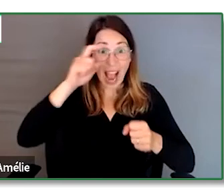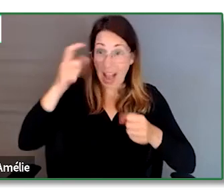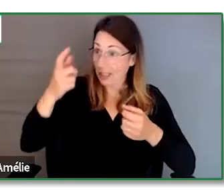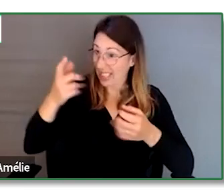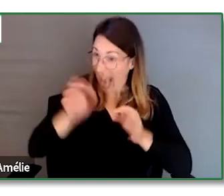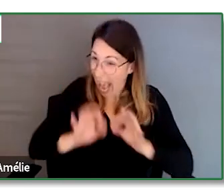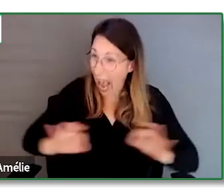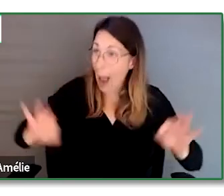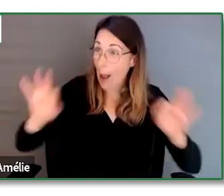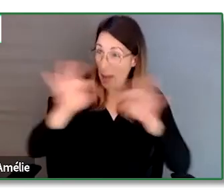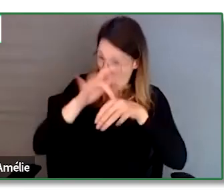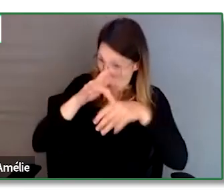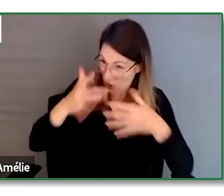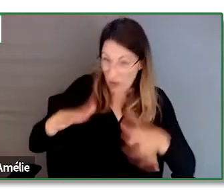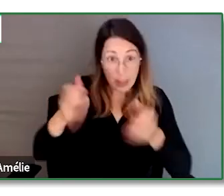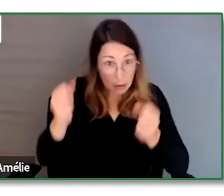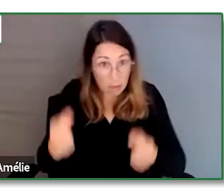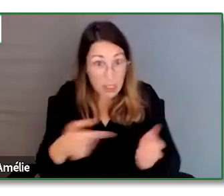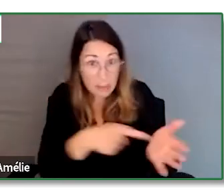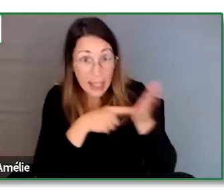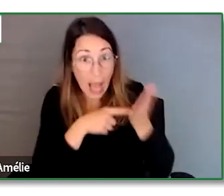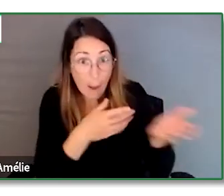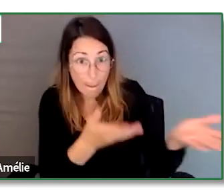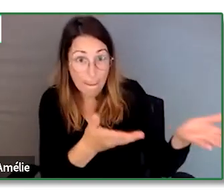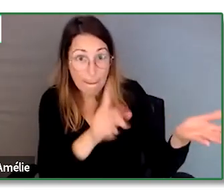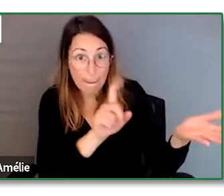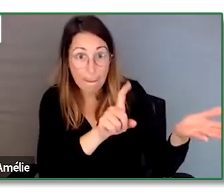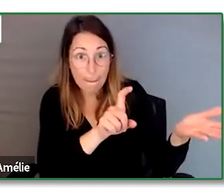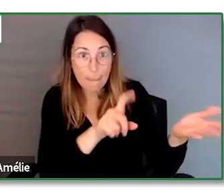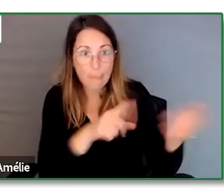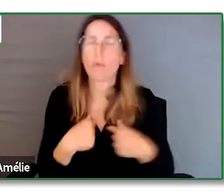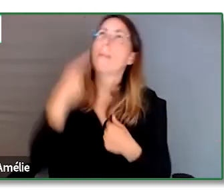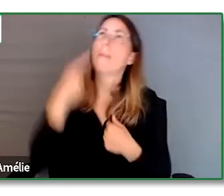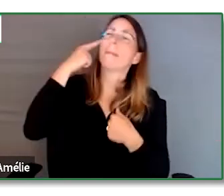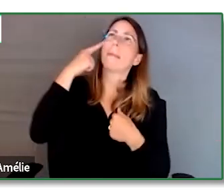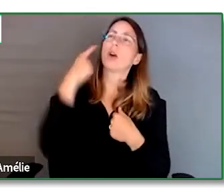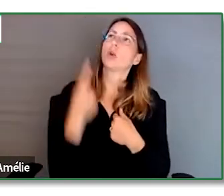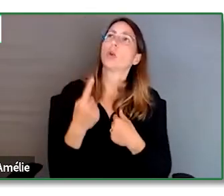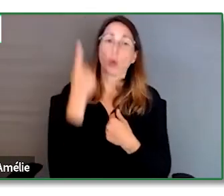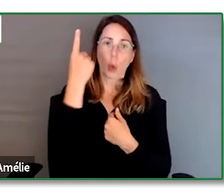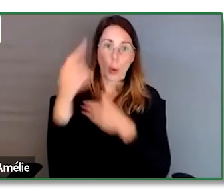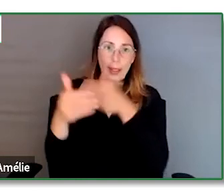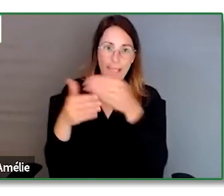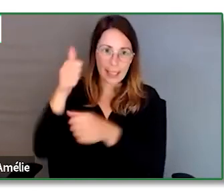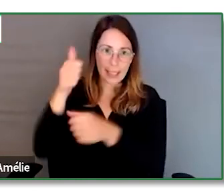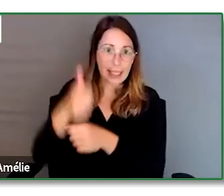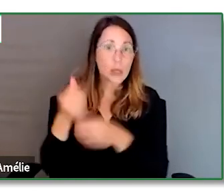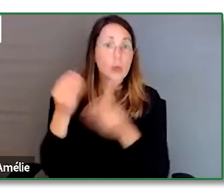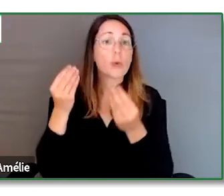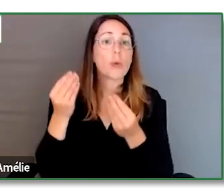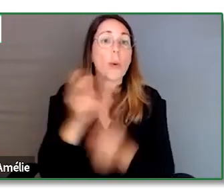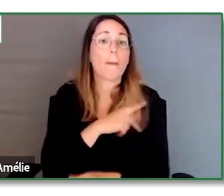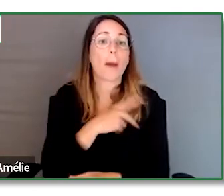J'essaie d'en penser à une. Il y en a un site à l'île du Prince-Édouard où il y a des équipements qui ont été